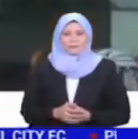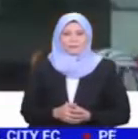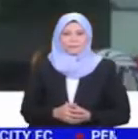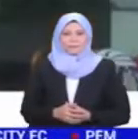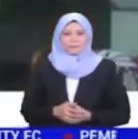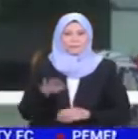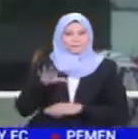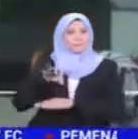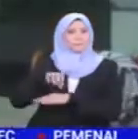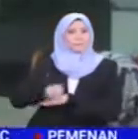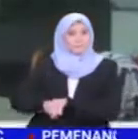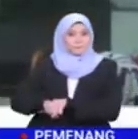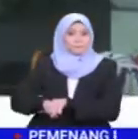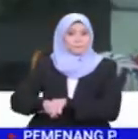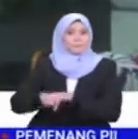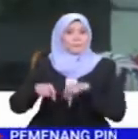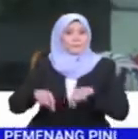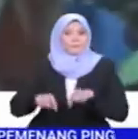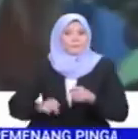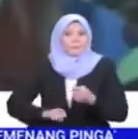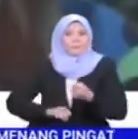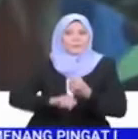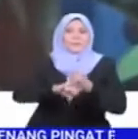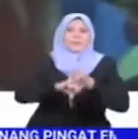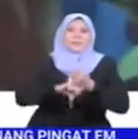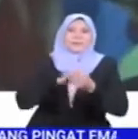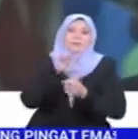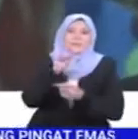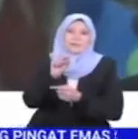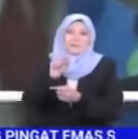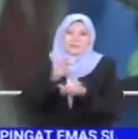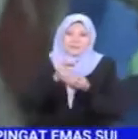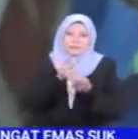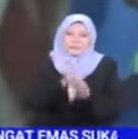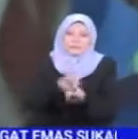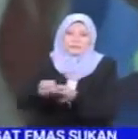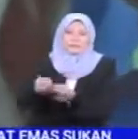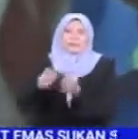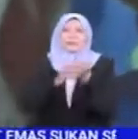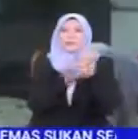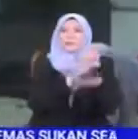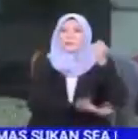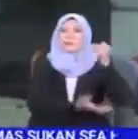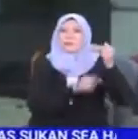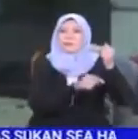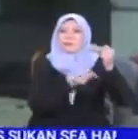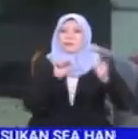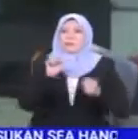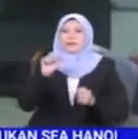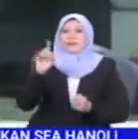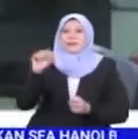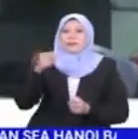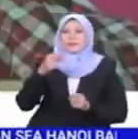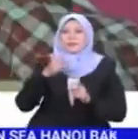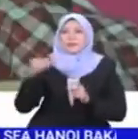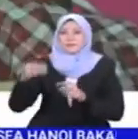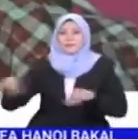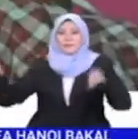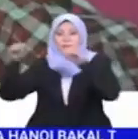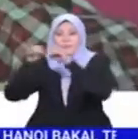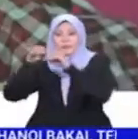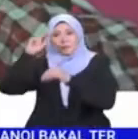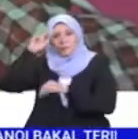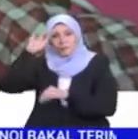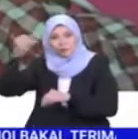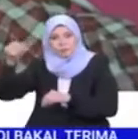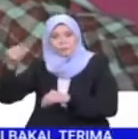Pada malam ini juga kita menyampaikan sedikit sumbangan daripada Tabung Musaadah dan juga daripada Masjid Putra berupa